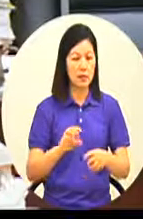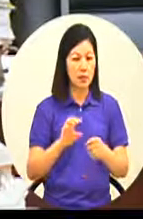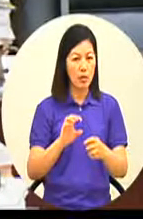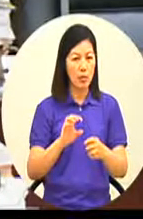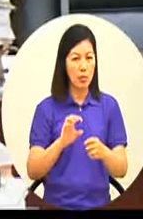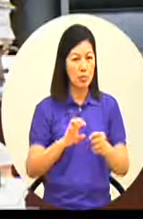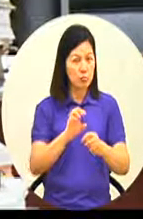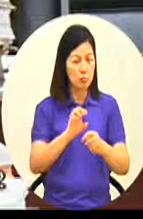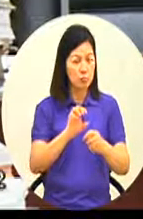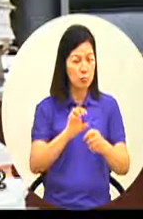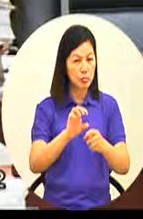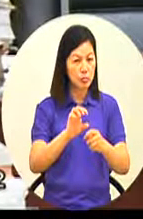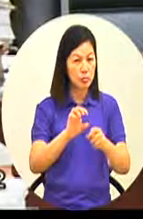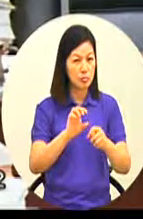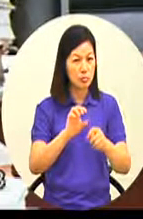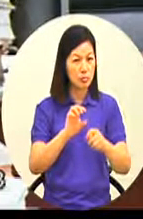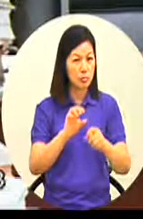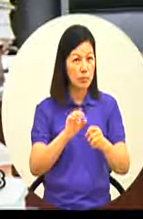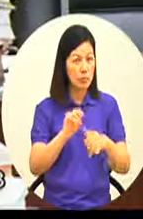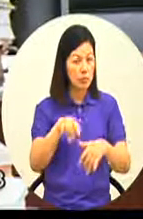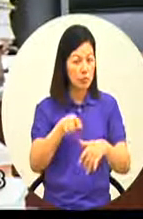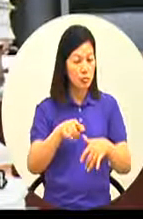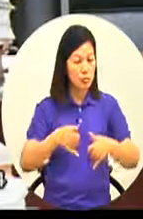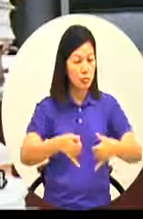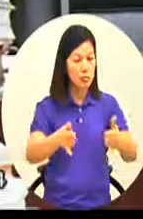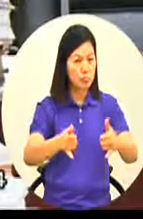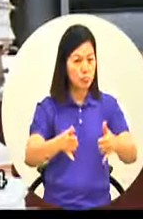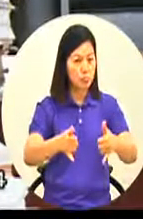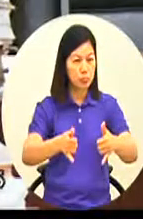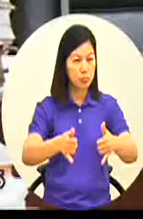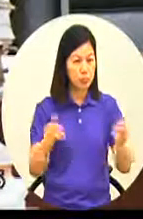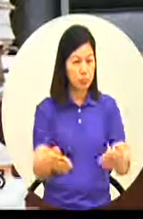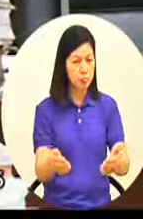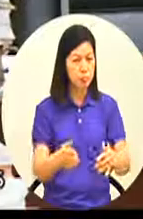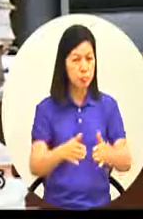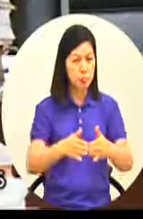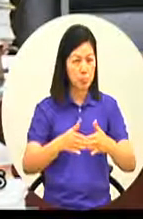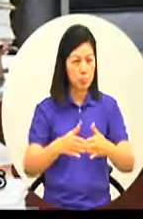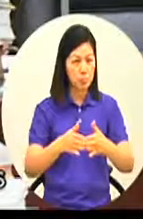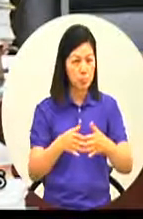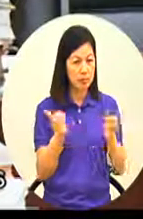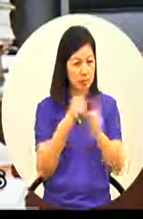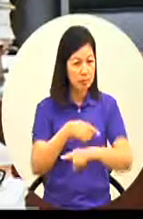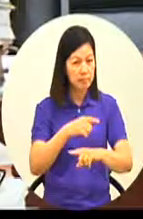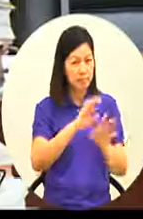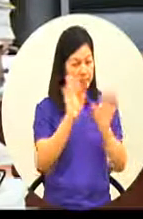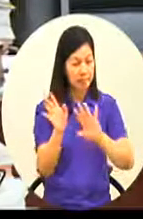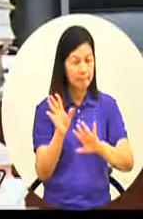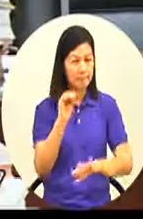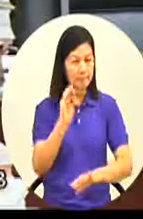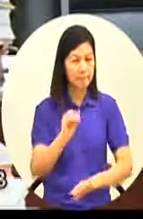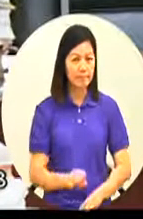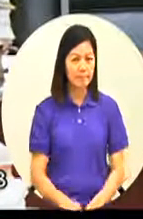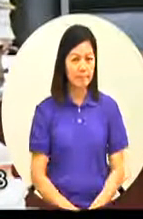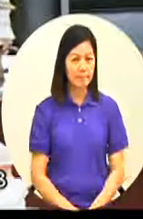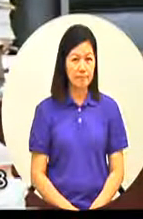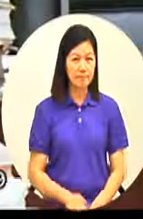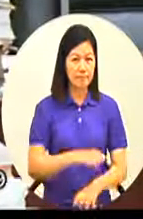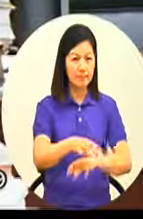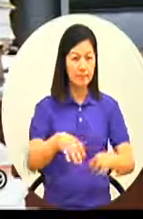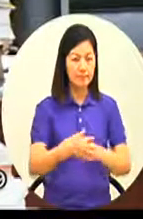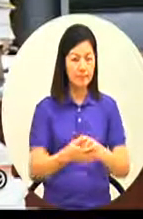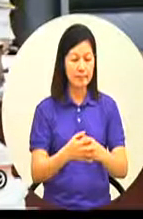但是现在如果说如果不开路，会影响他们的利益，到底是影响什么？有没有替代方案？那环保团体所坚